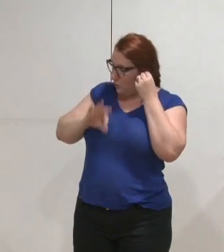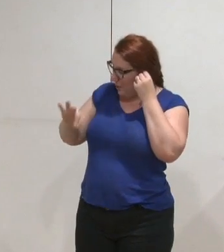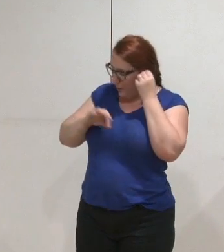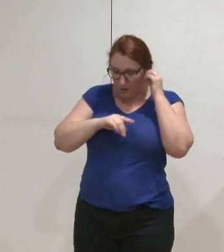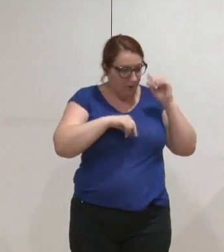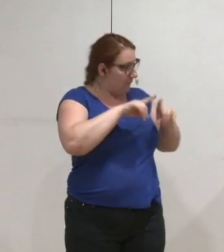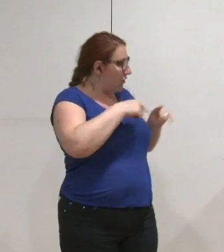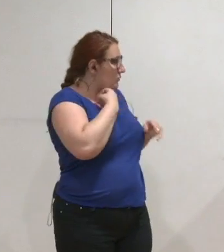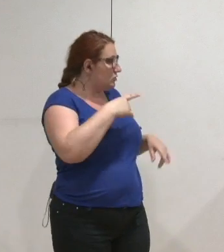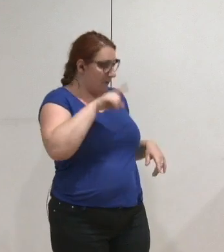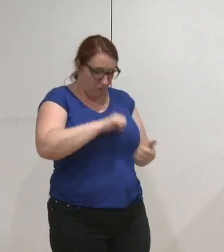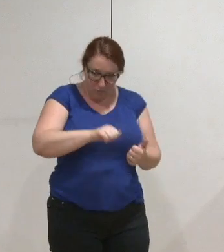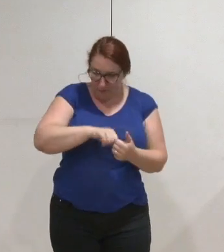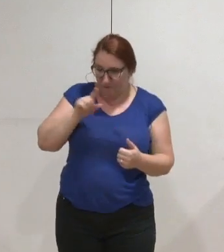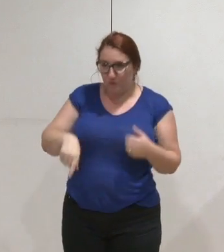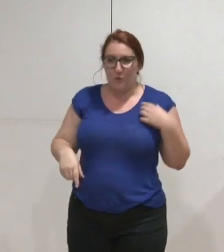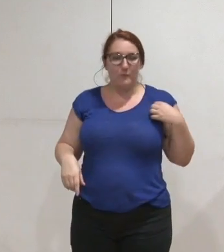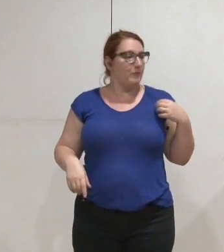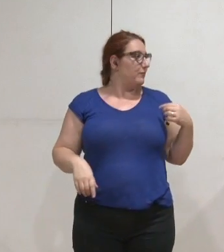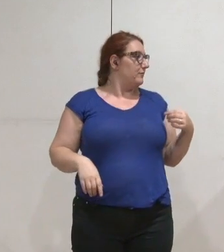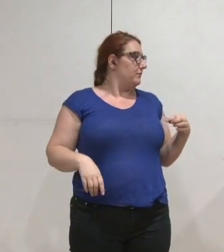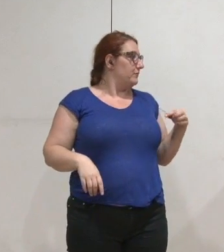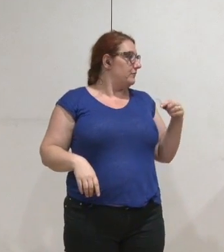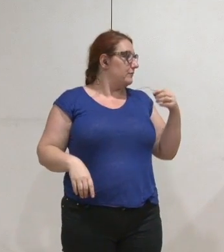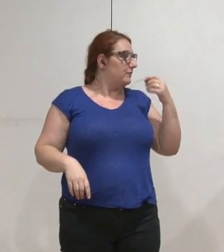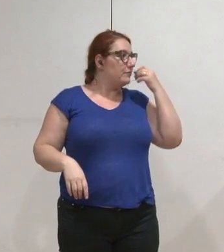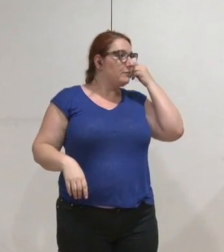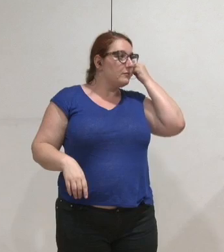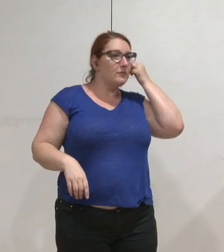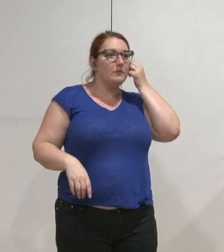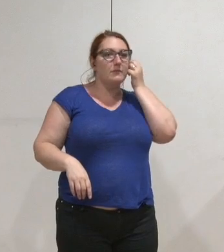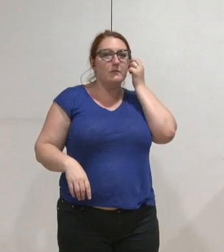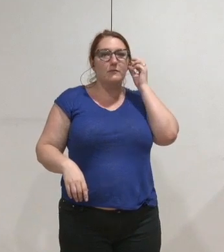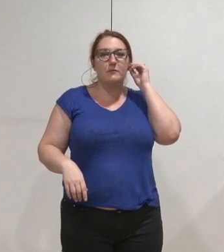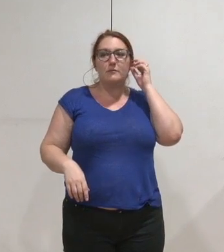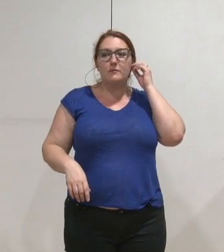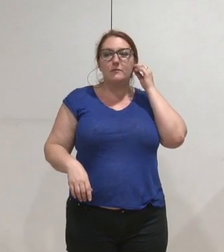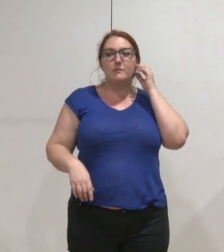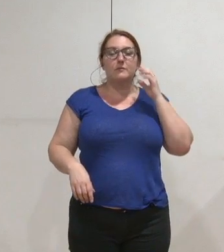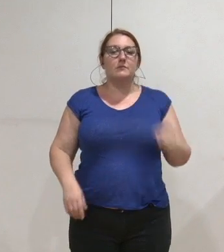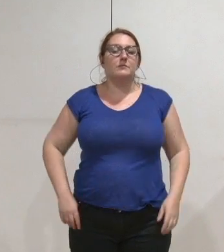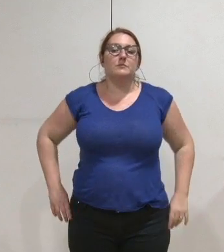droit voil livre blan allez le Livre blanc de la Défense